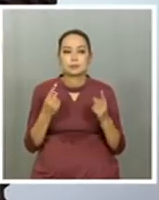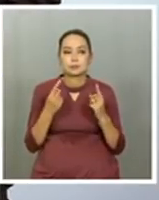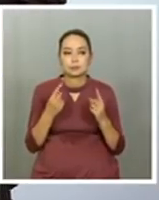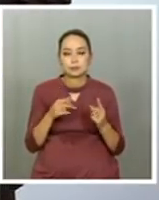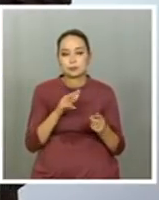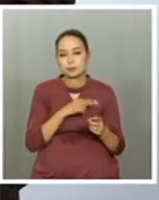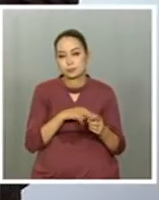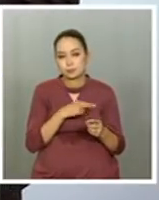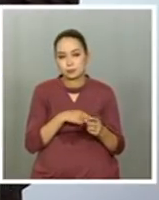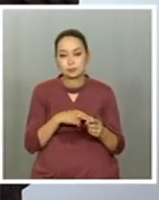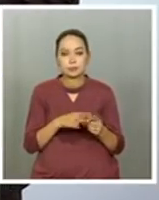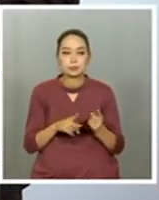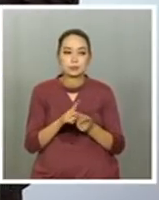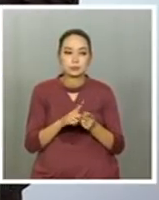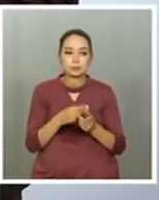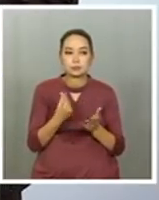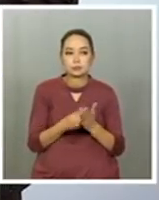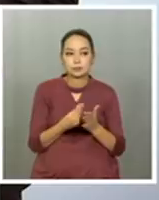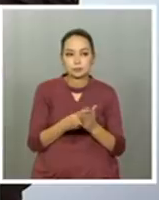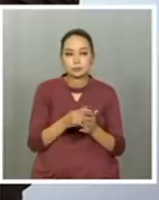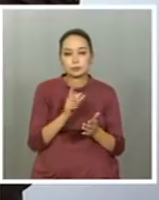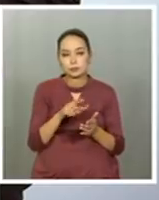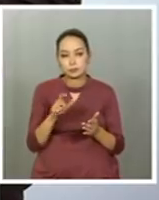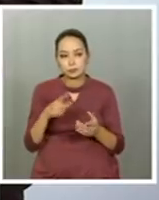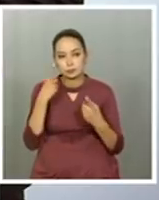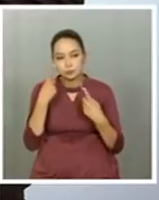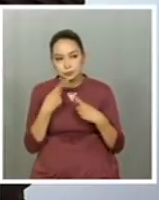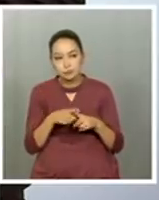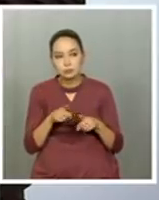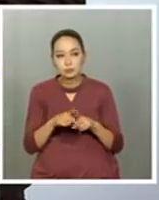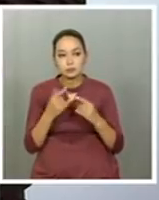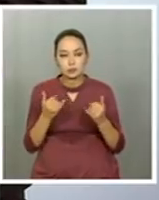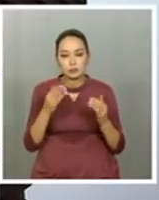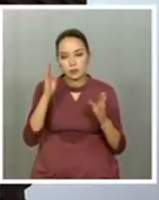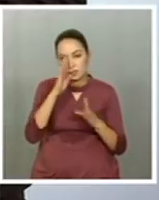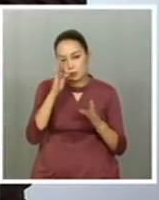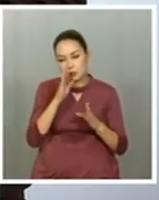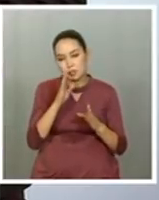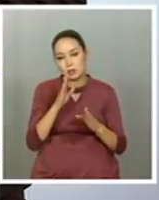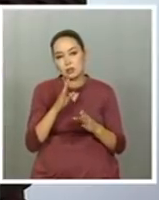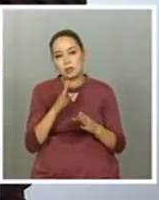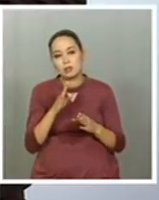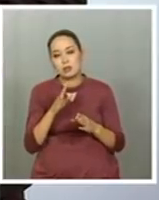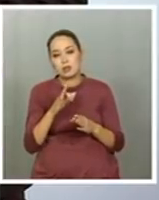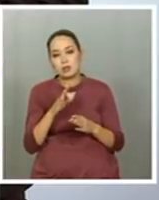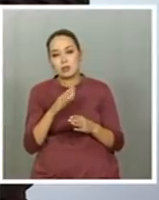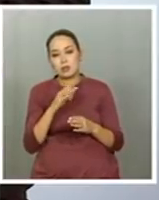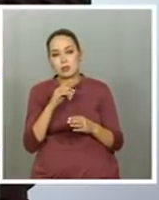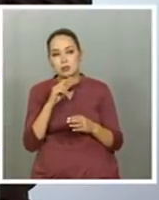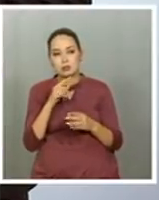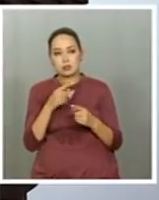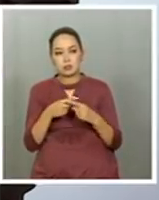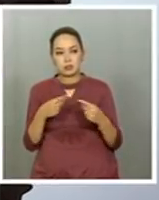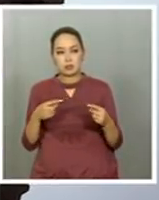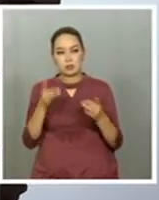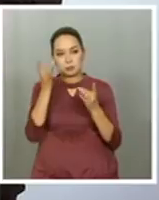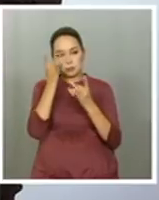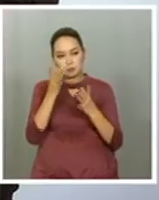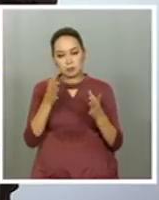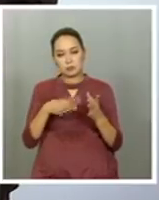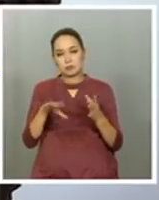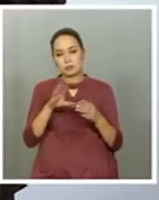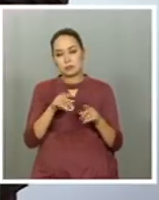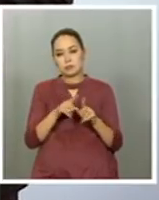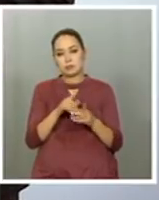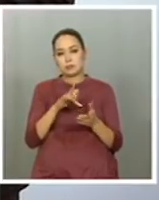қаржы, адами, инновациялық, табиғи, экологиялық және мәдениет орталықтарына айналдыру мәселелері сөз болады. Ал